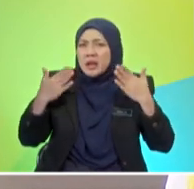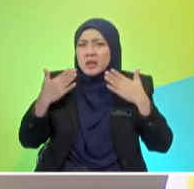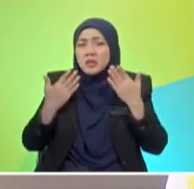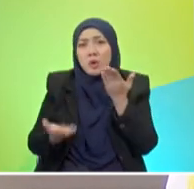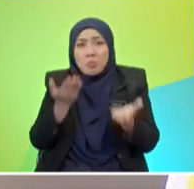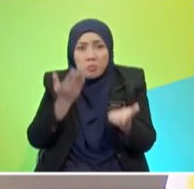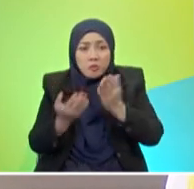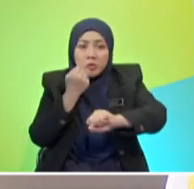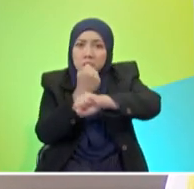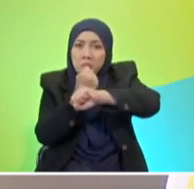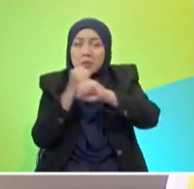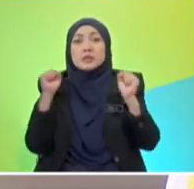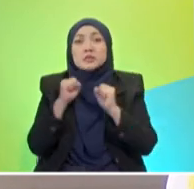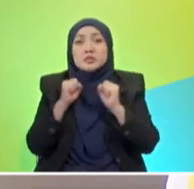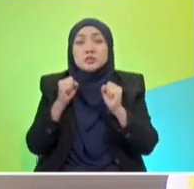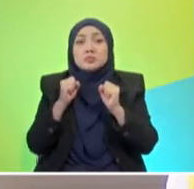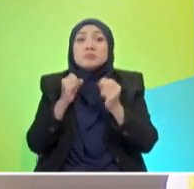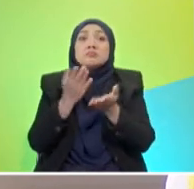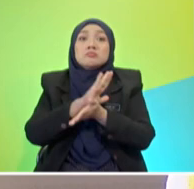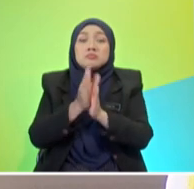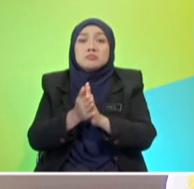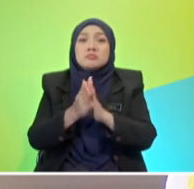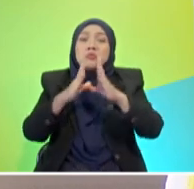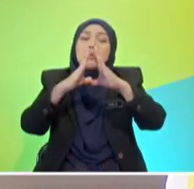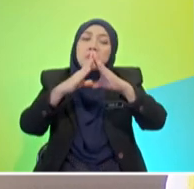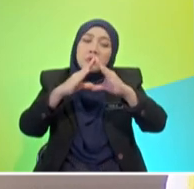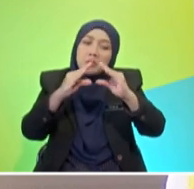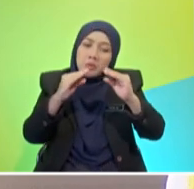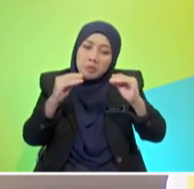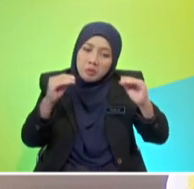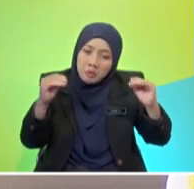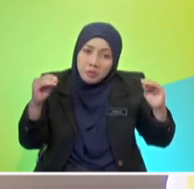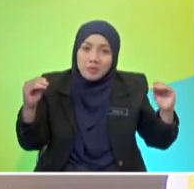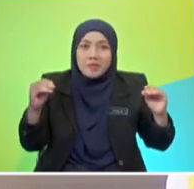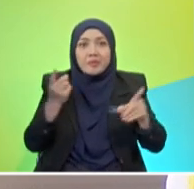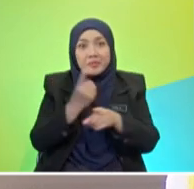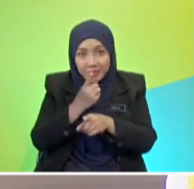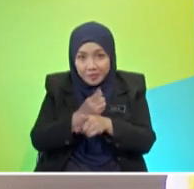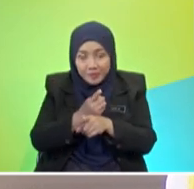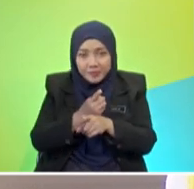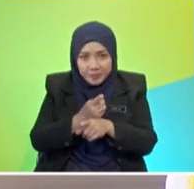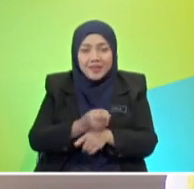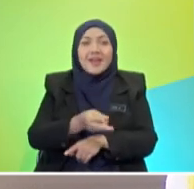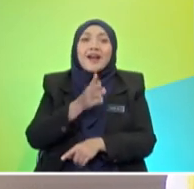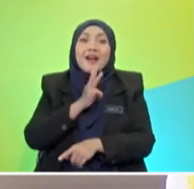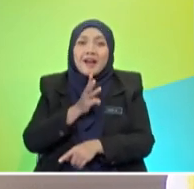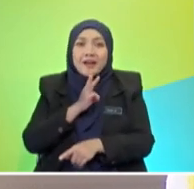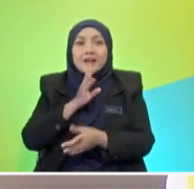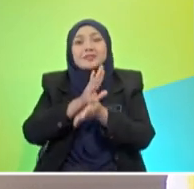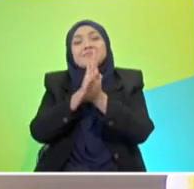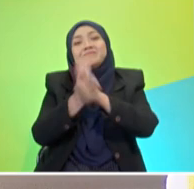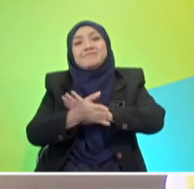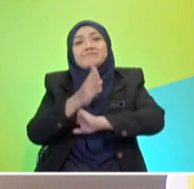boleh ramalkan kiub ais akan cair. Betul kiub ke, cikgu? Kiub ais akan cair. Kerana apa? Sebab